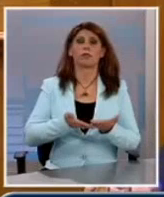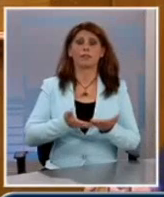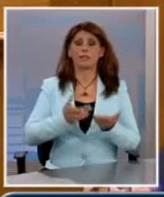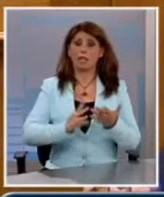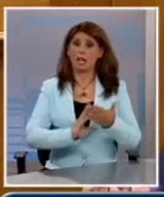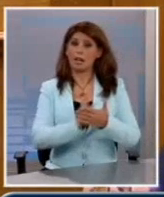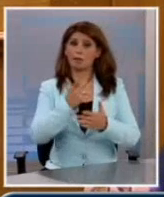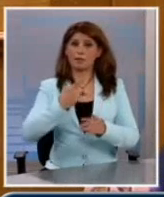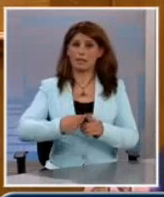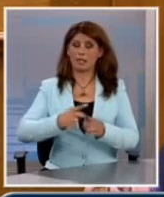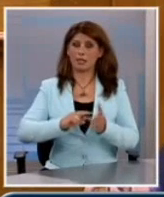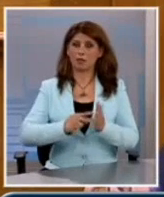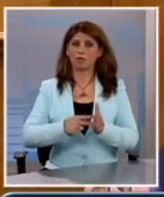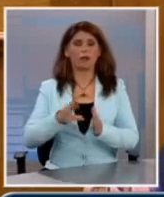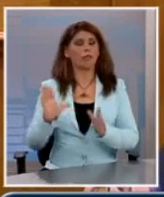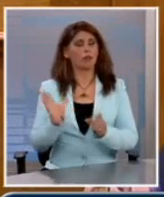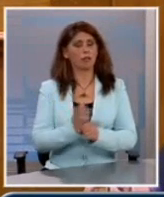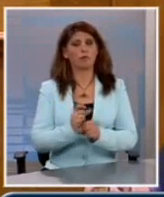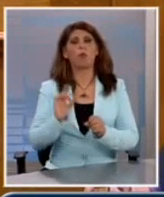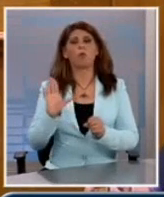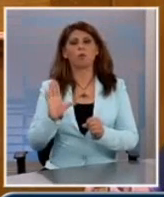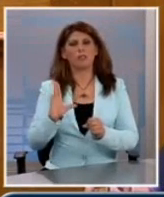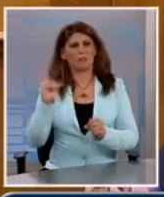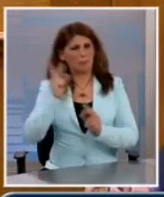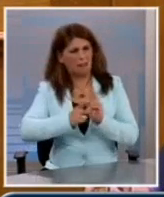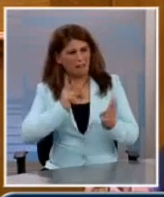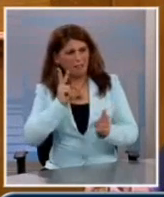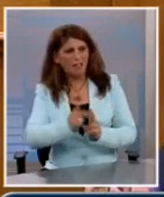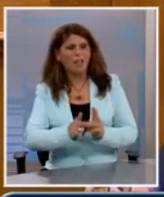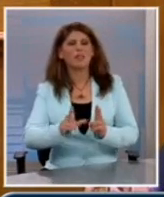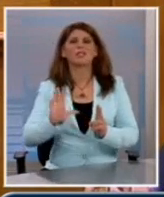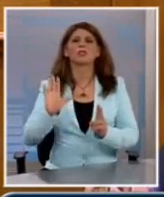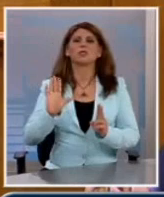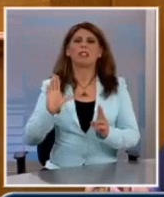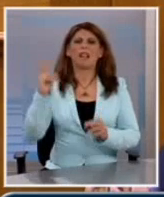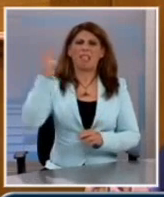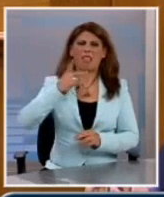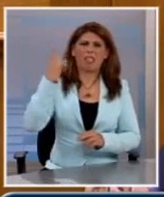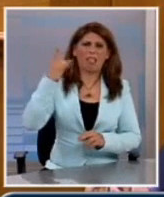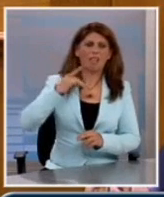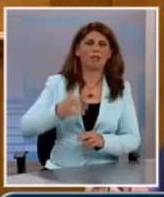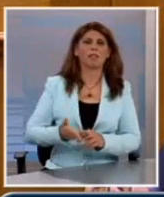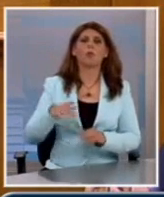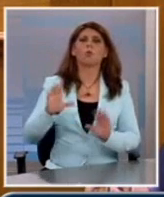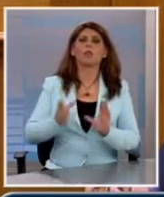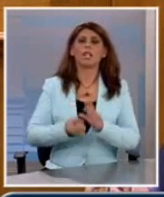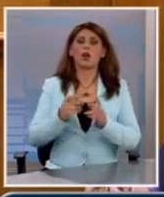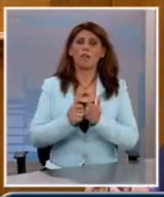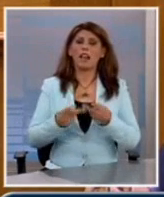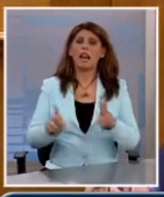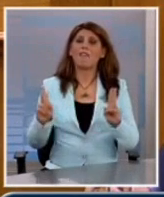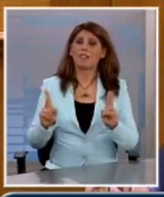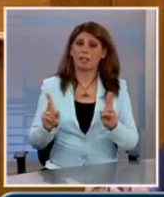οικονομίας δεν επιτυγχάνεται ούτε με αναθέματα, ούτε με αποτυχημένες νεοφιλελεύθερες συνταγές και με